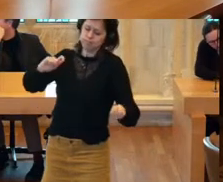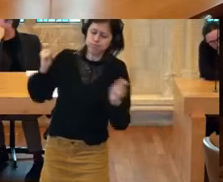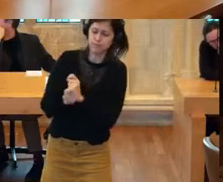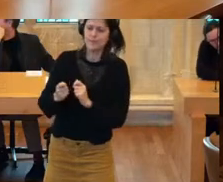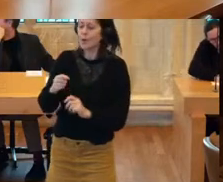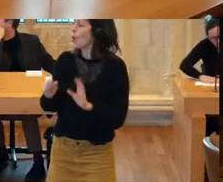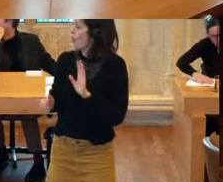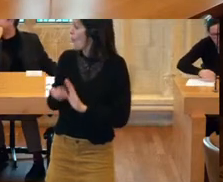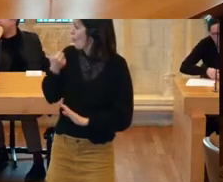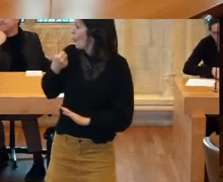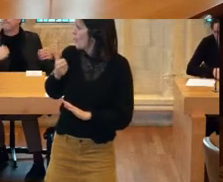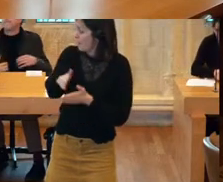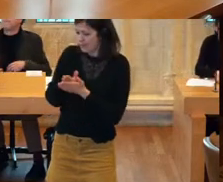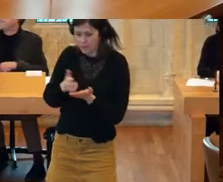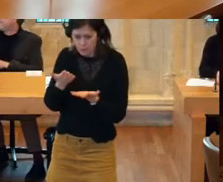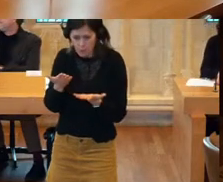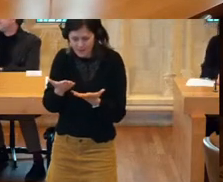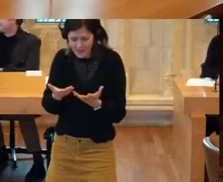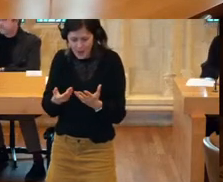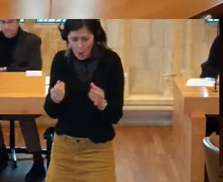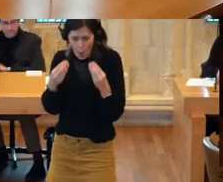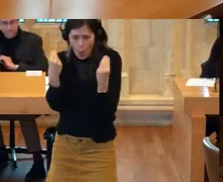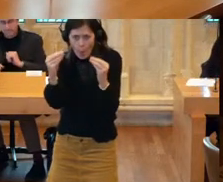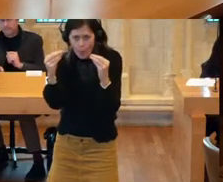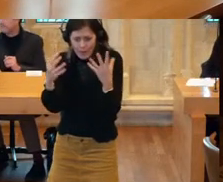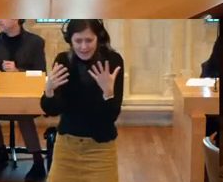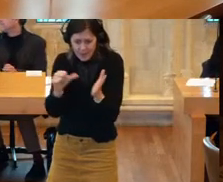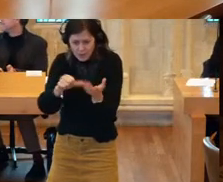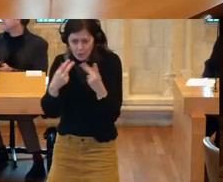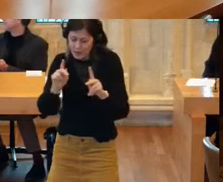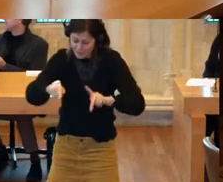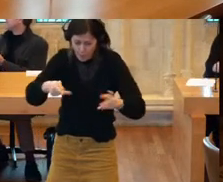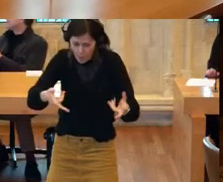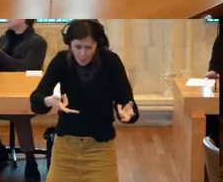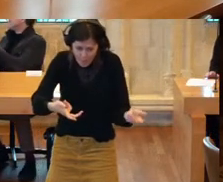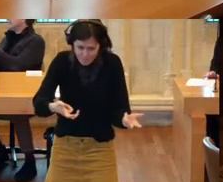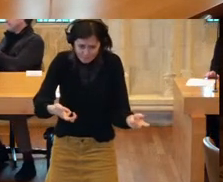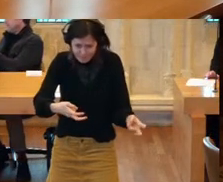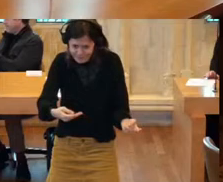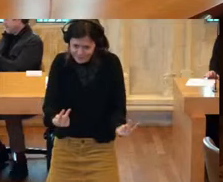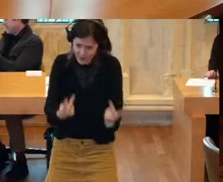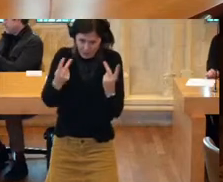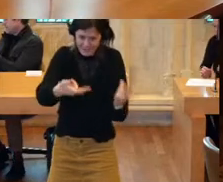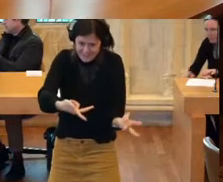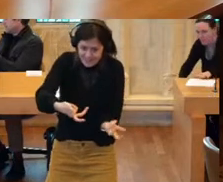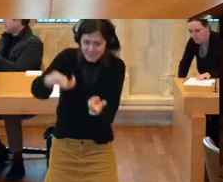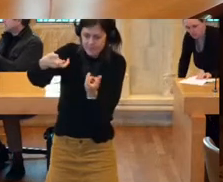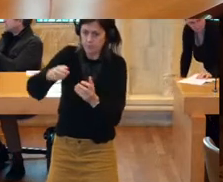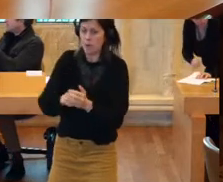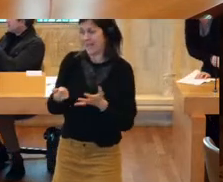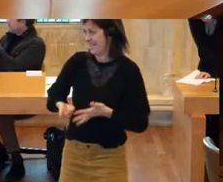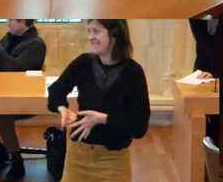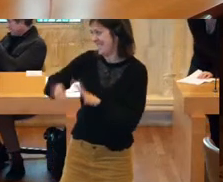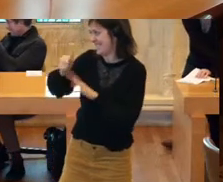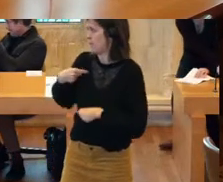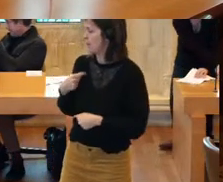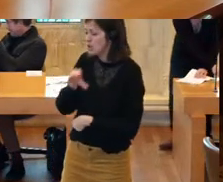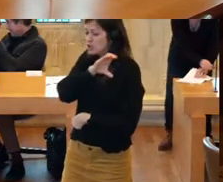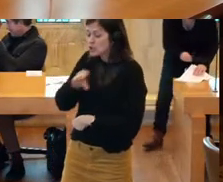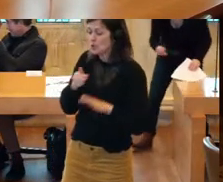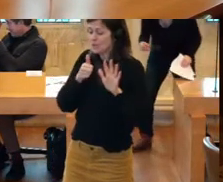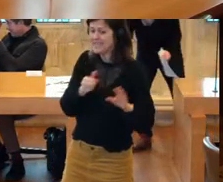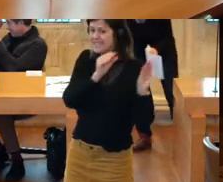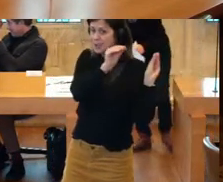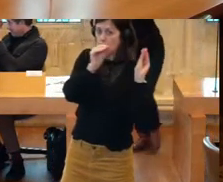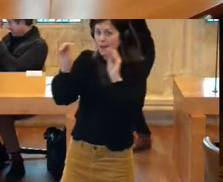le commerce de centre-ville. Il y a 6 ans déjà, je vous ai alerté et adressé les signatures de 106 commerçants